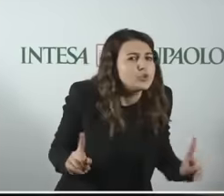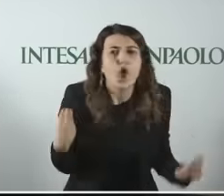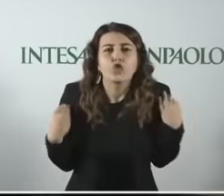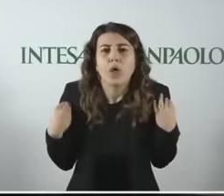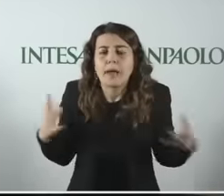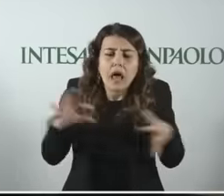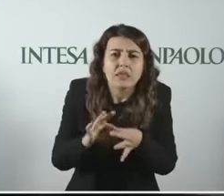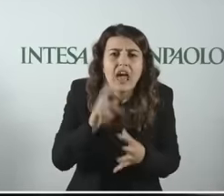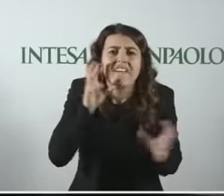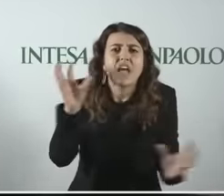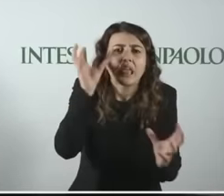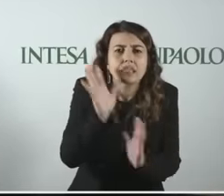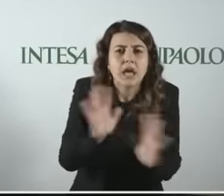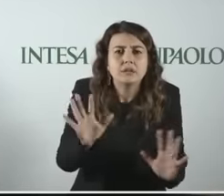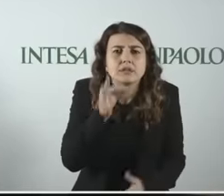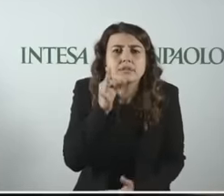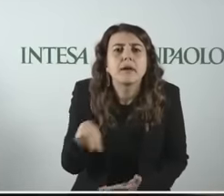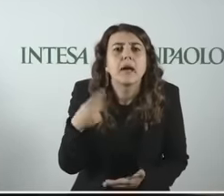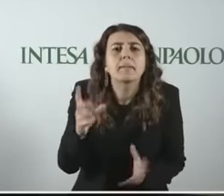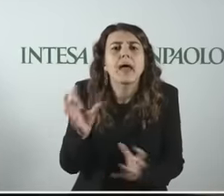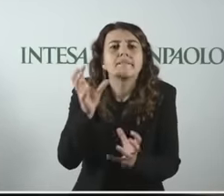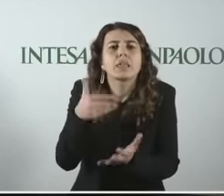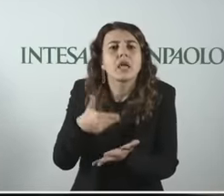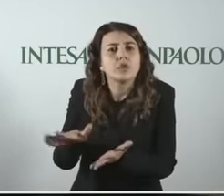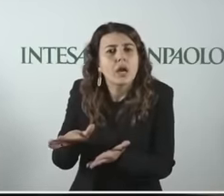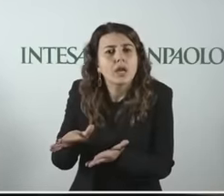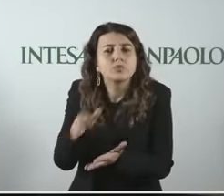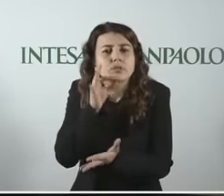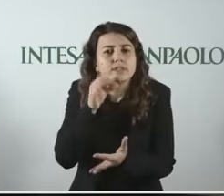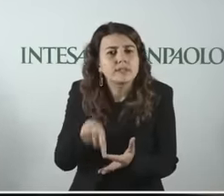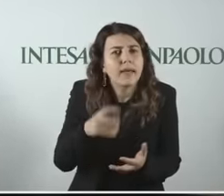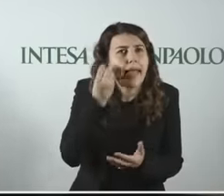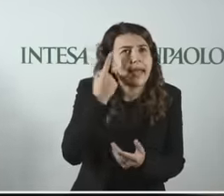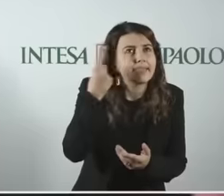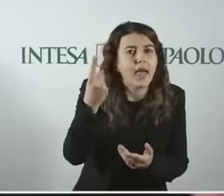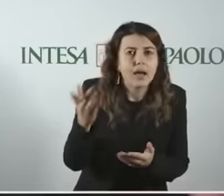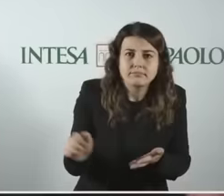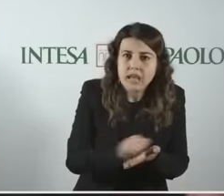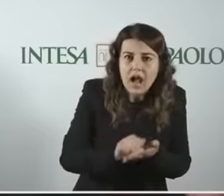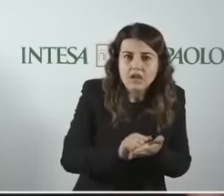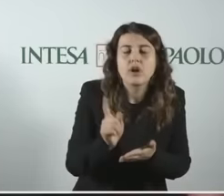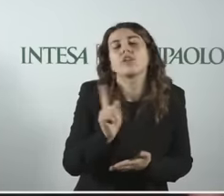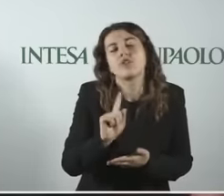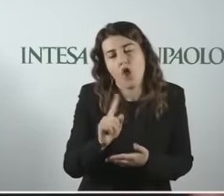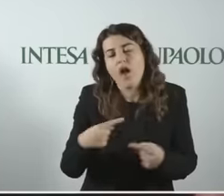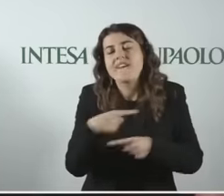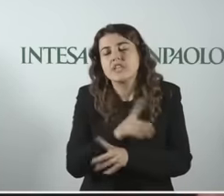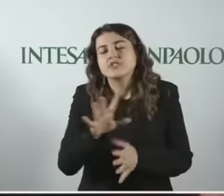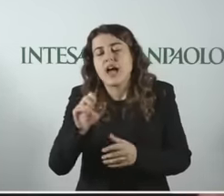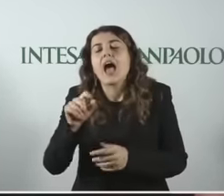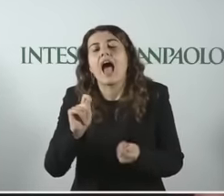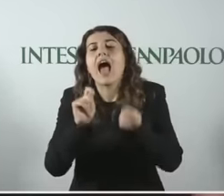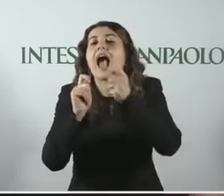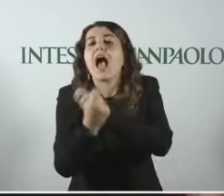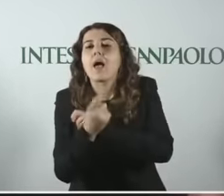fantasia quindi abbiamo dovuto rinunciare Però a quel punto ci piaceva troppo l'idea e invece ci sono diverse domande sul tema della meraviglia